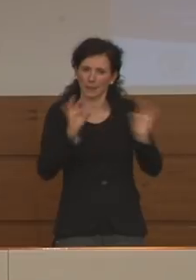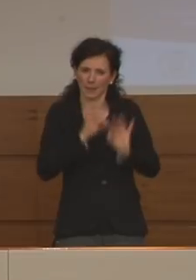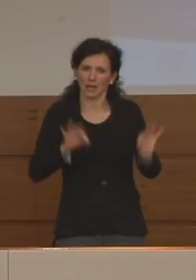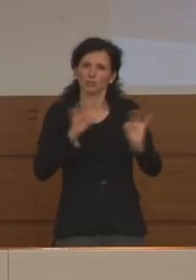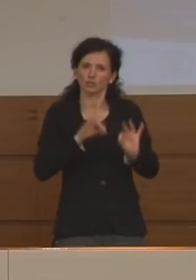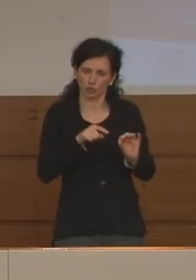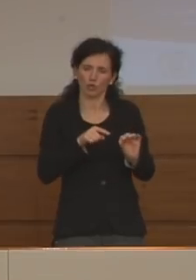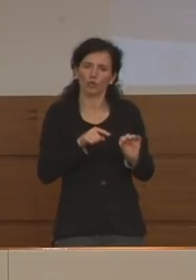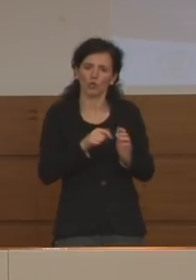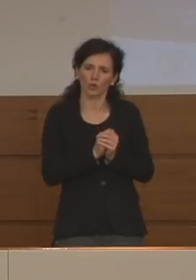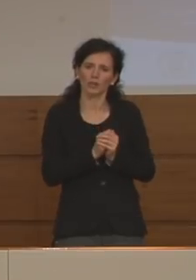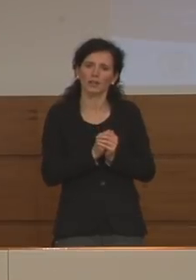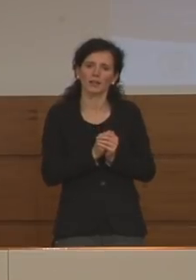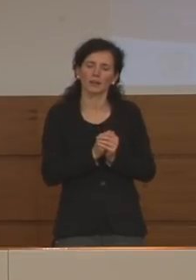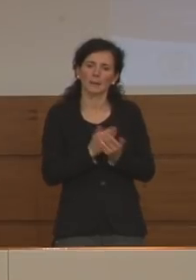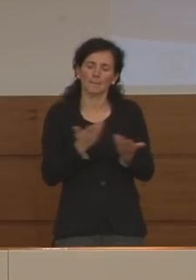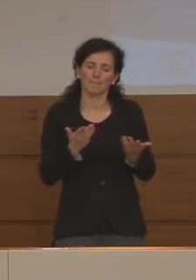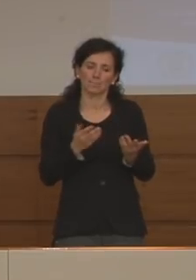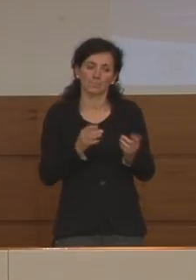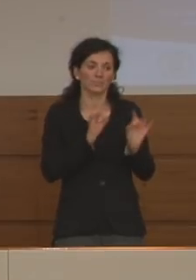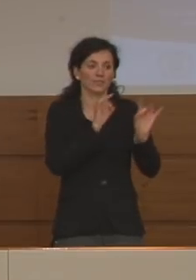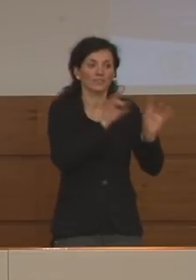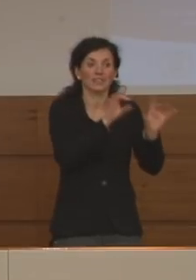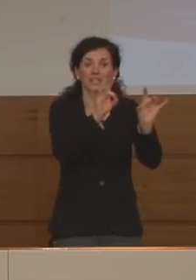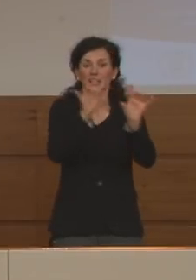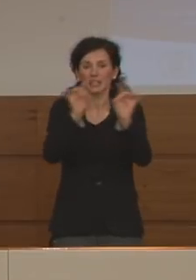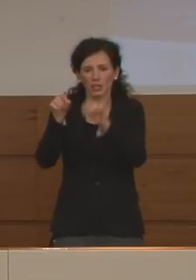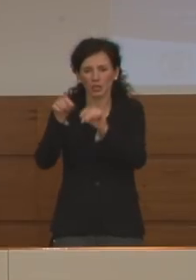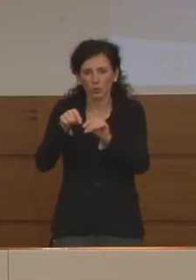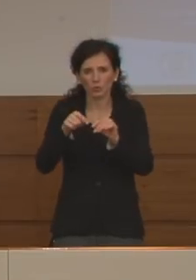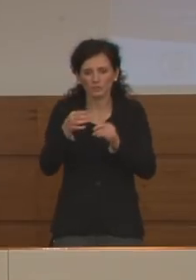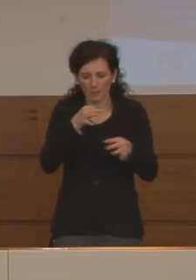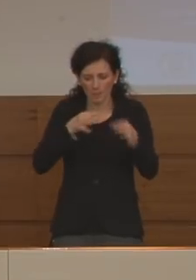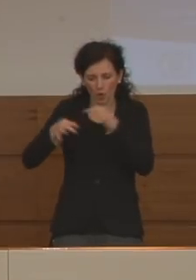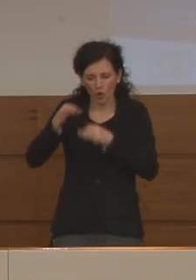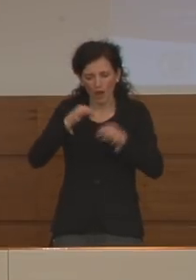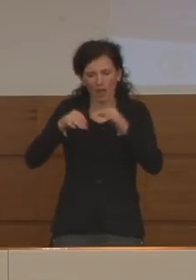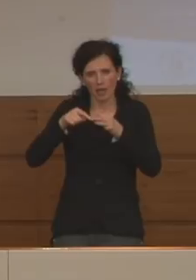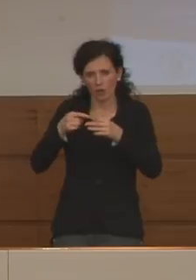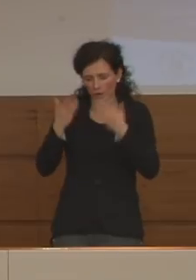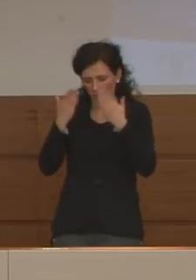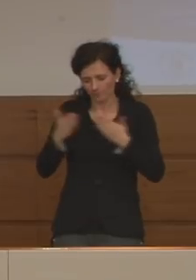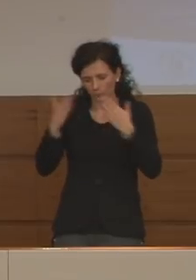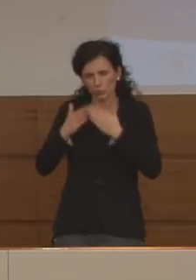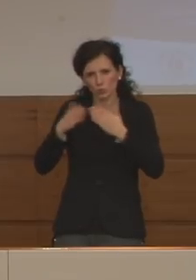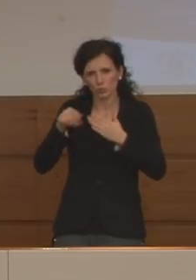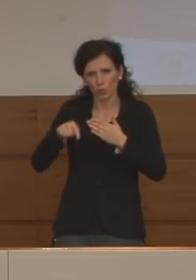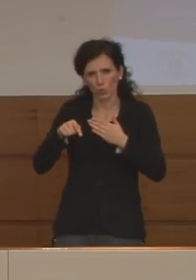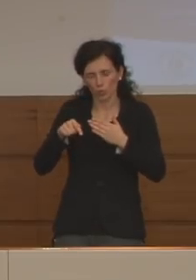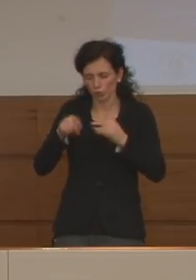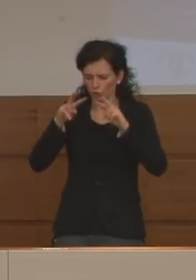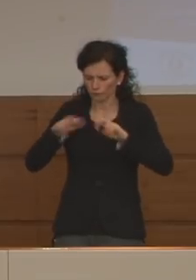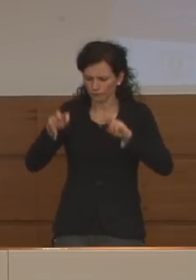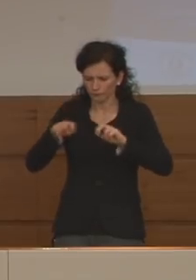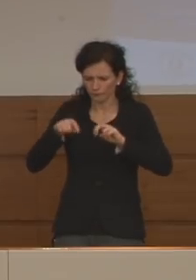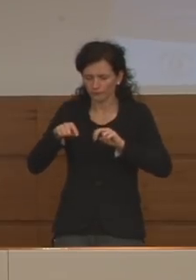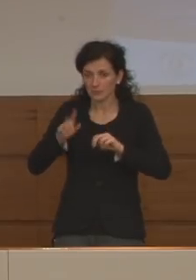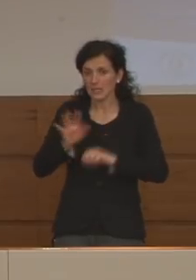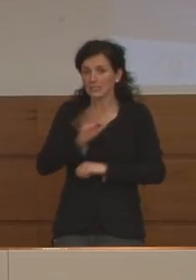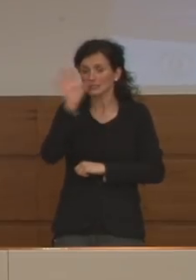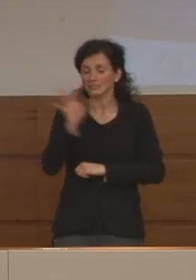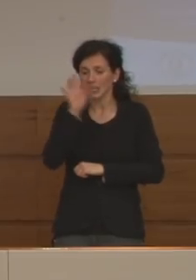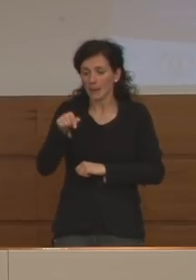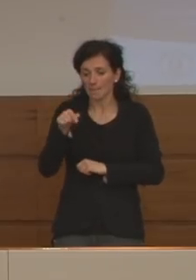in cominciano ad esserci dei dati molecolari degli studi e si ero logici che ci fanno pensare che circolasse in